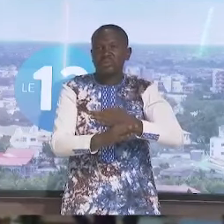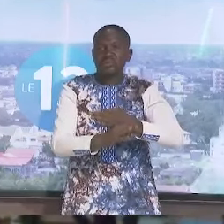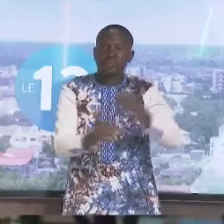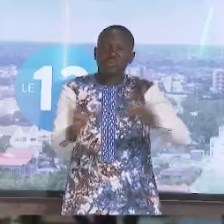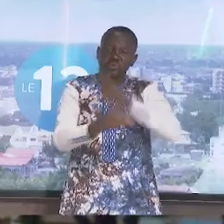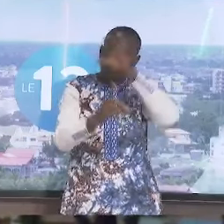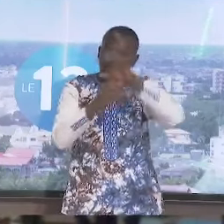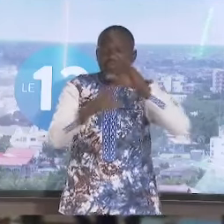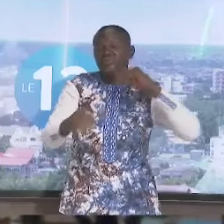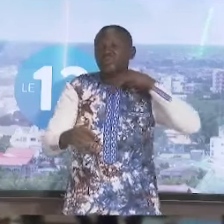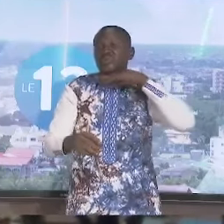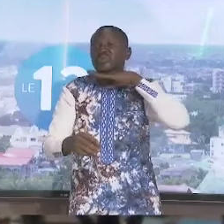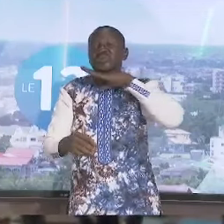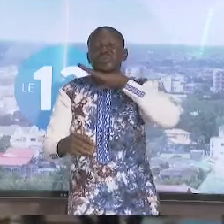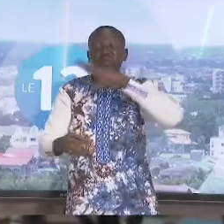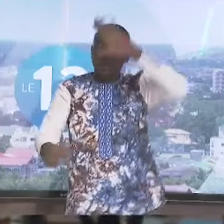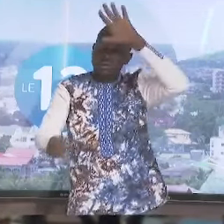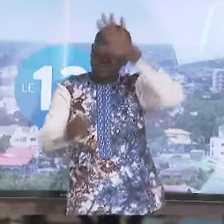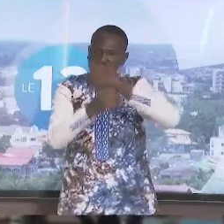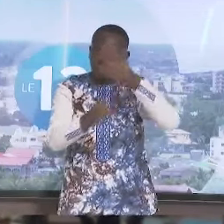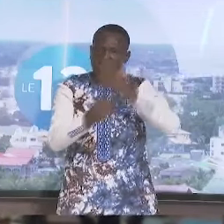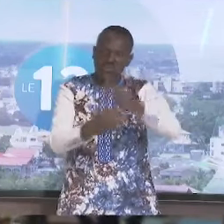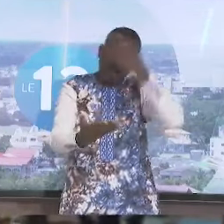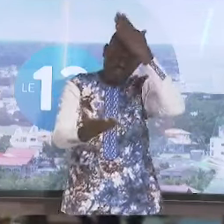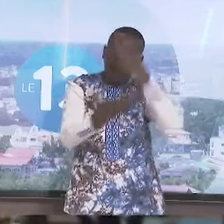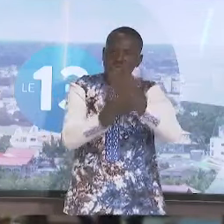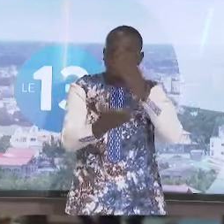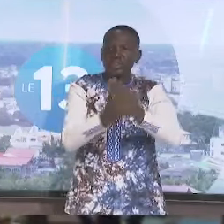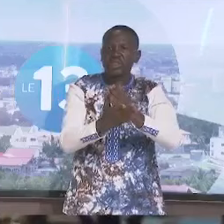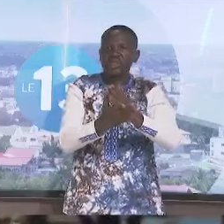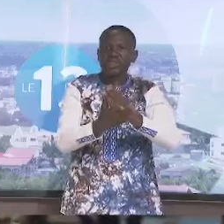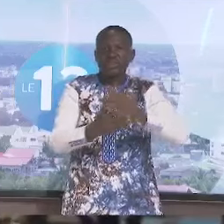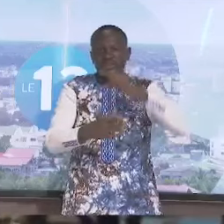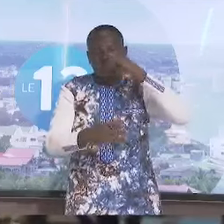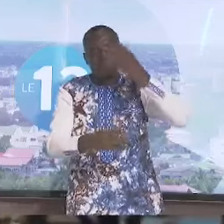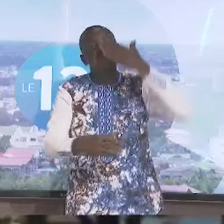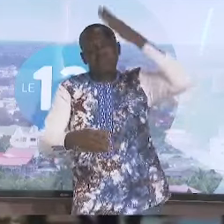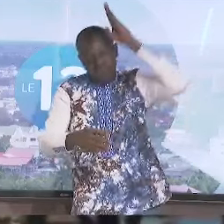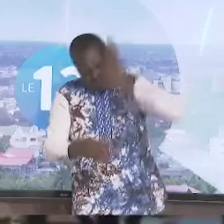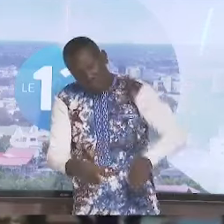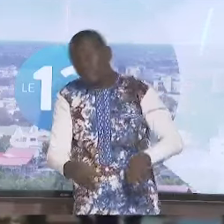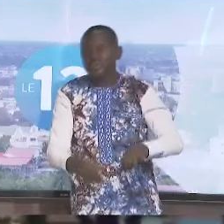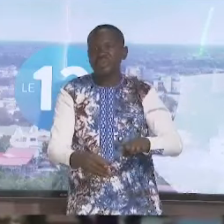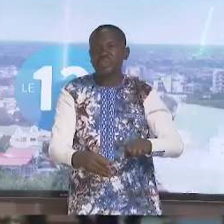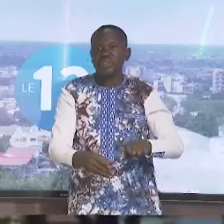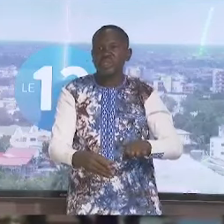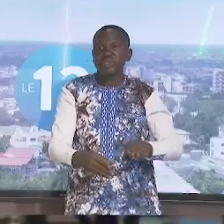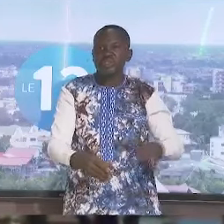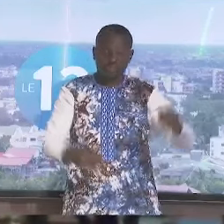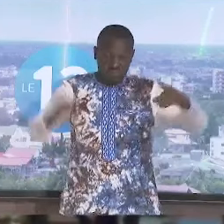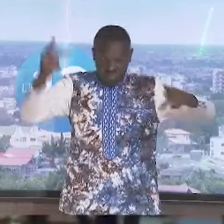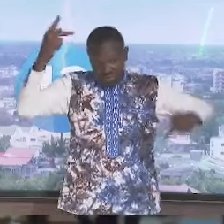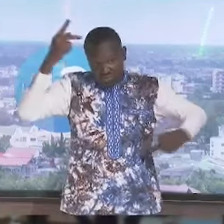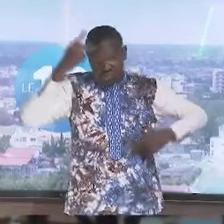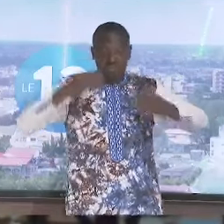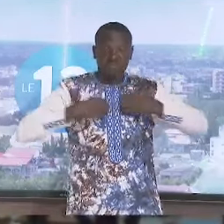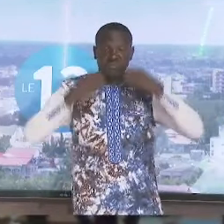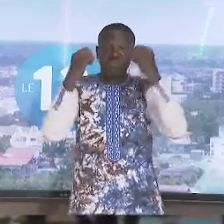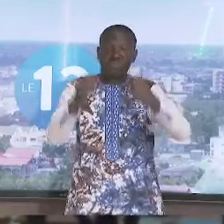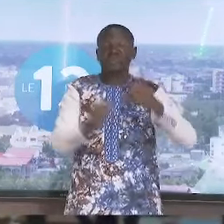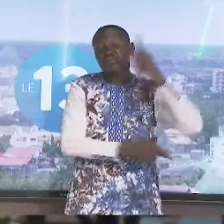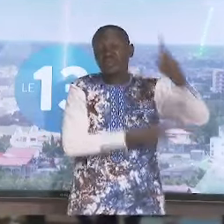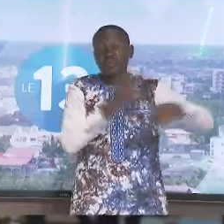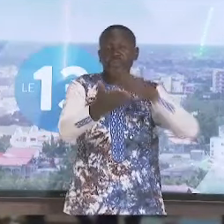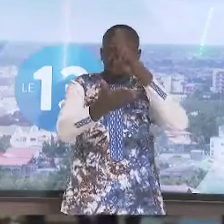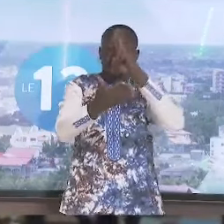déchets débordent des grands bacs de stockage, occasionnant des odeurs nauséabondes et un impact sur la santé des populations. Le constat